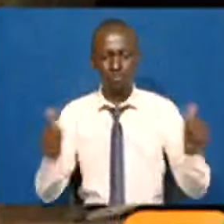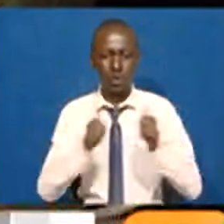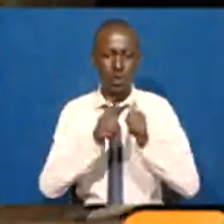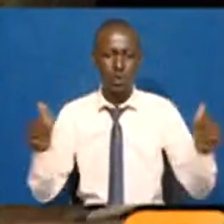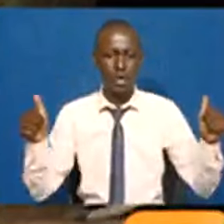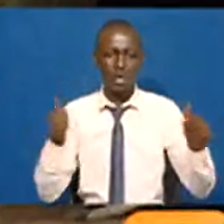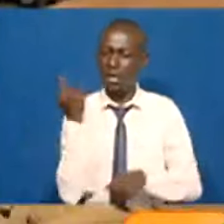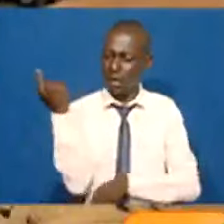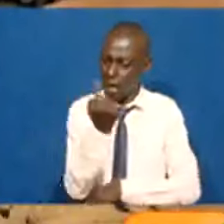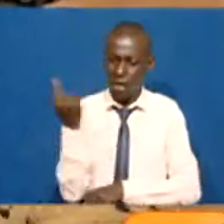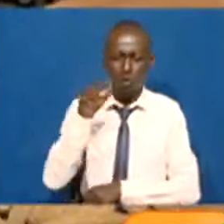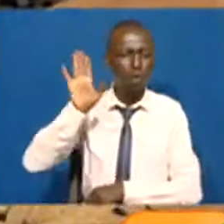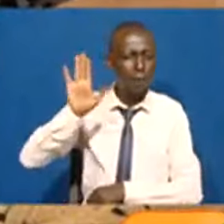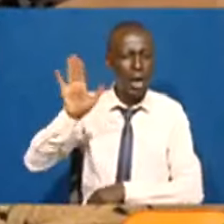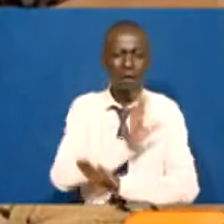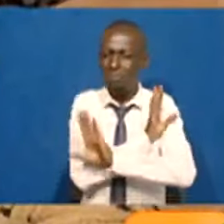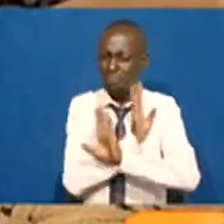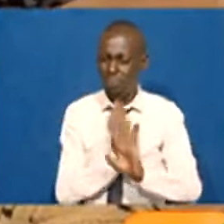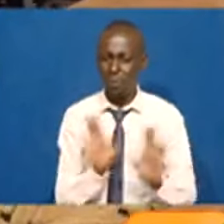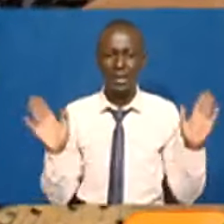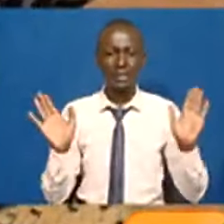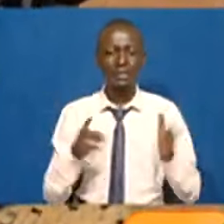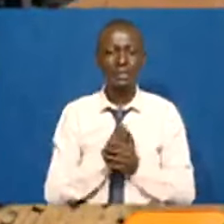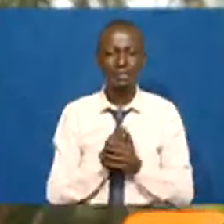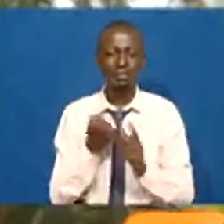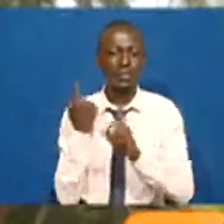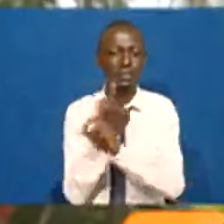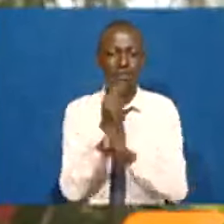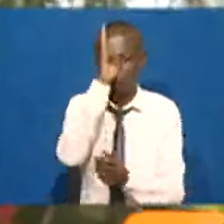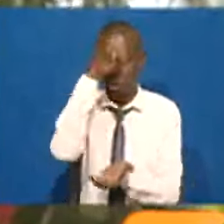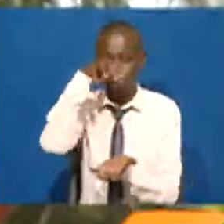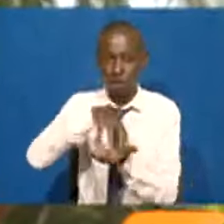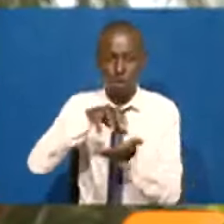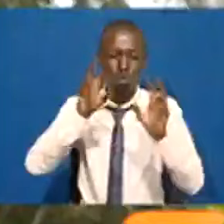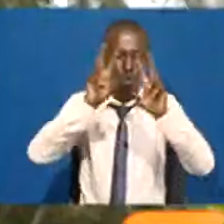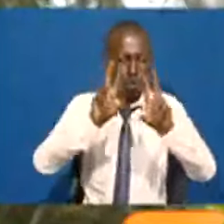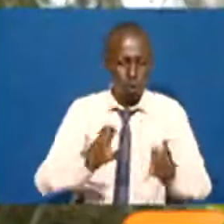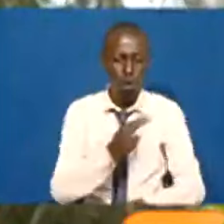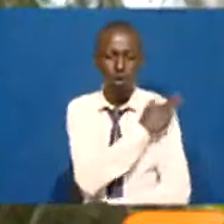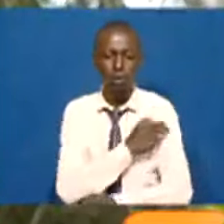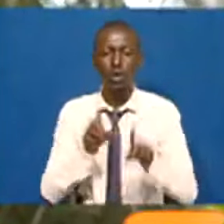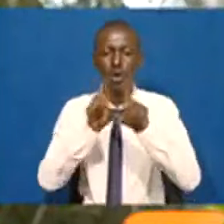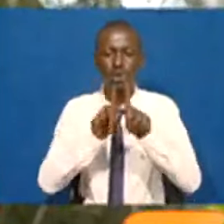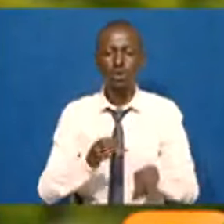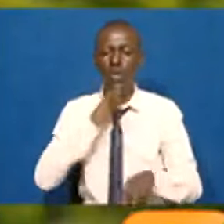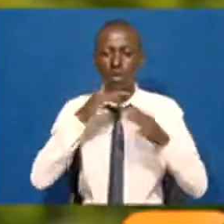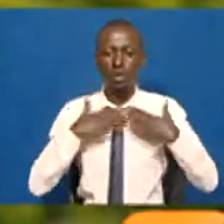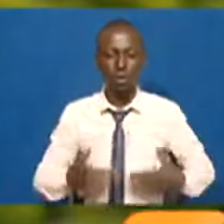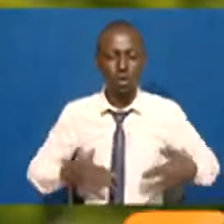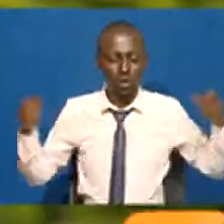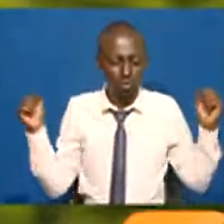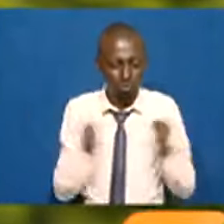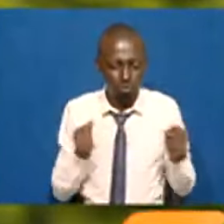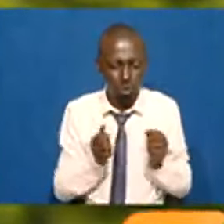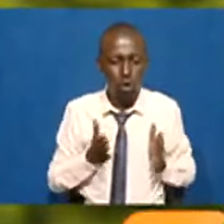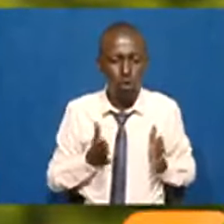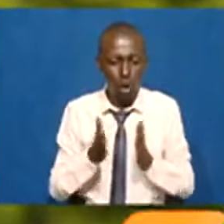Frank tunataka. Jitihada zao za kusaka vituo kadhaa za polisi, hospitali na hata katika makafani mbalimbali